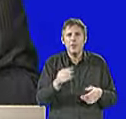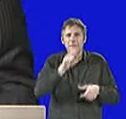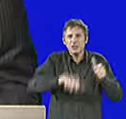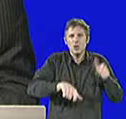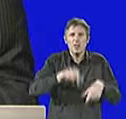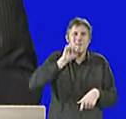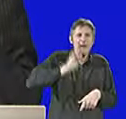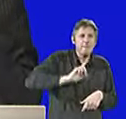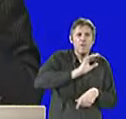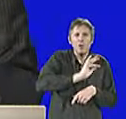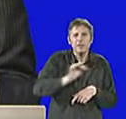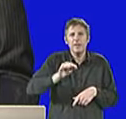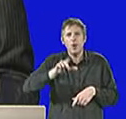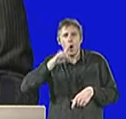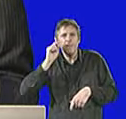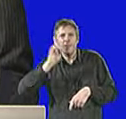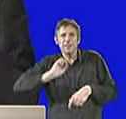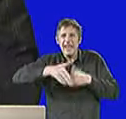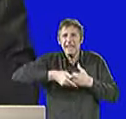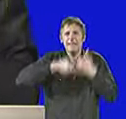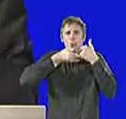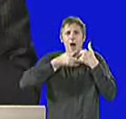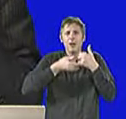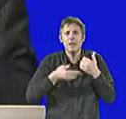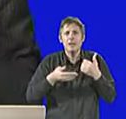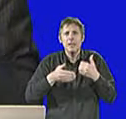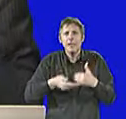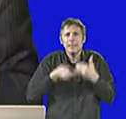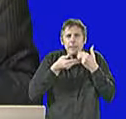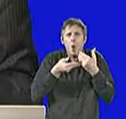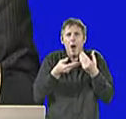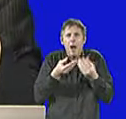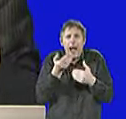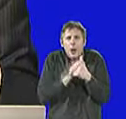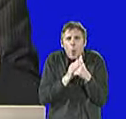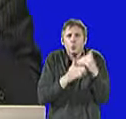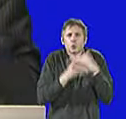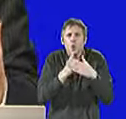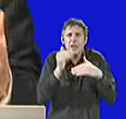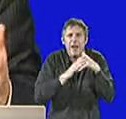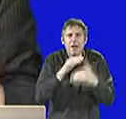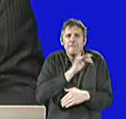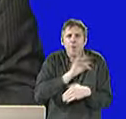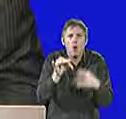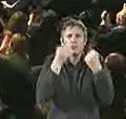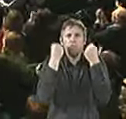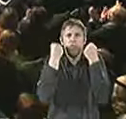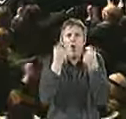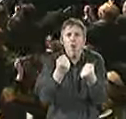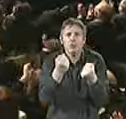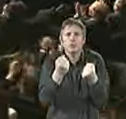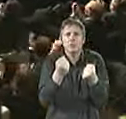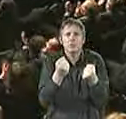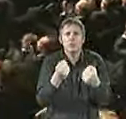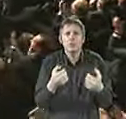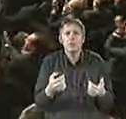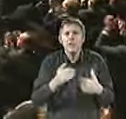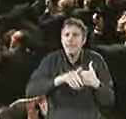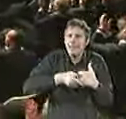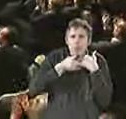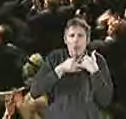Français, aidez-moi. Aidez-moi à construire une France plus forte.